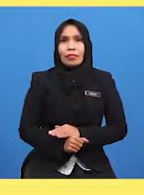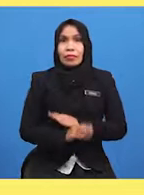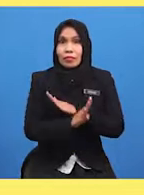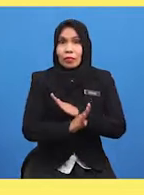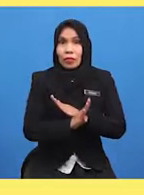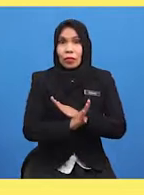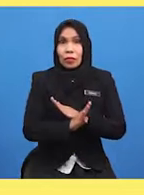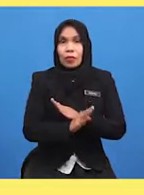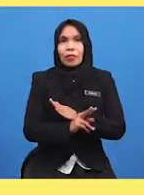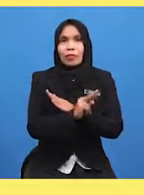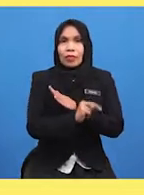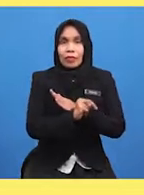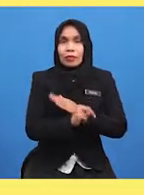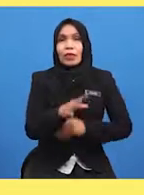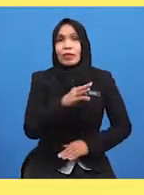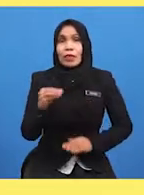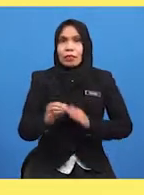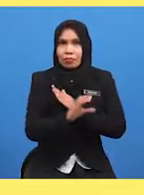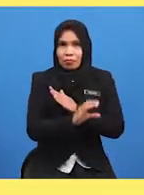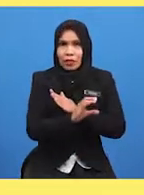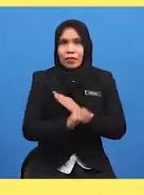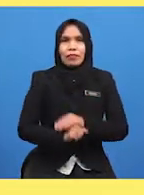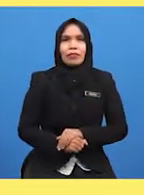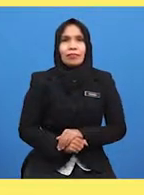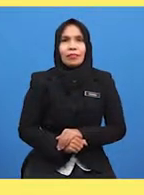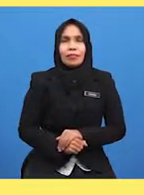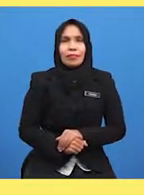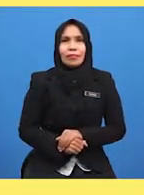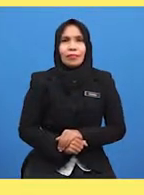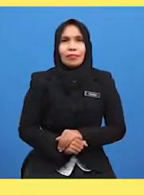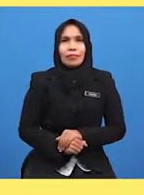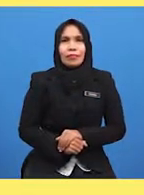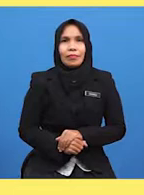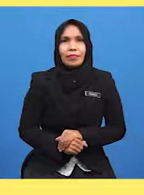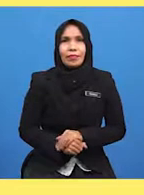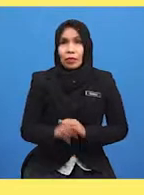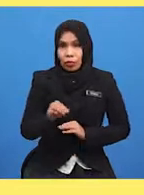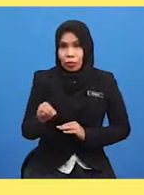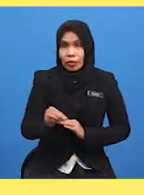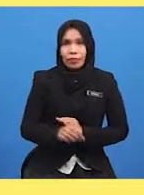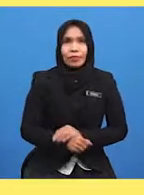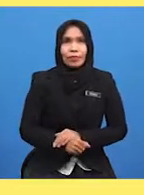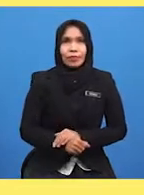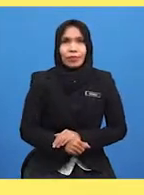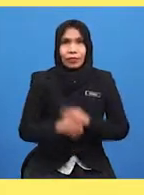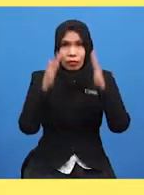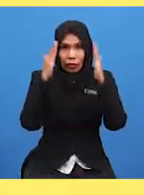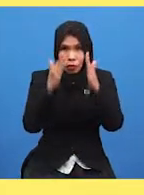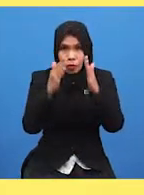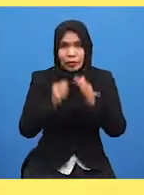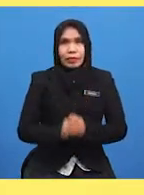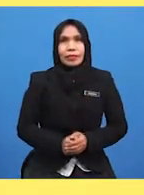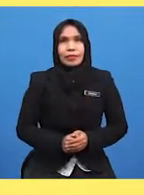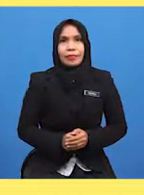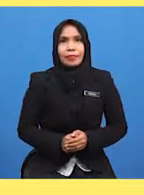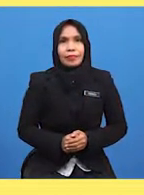teks sejarah pada halaman 64 dan membuat catatan masing-masing murid-murid fokus topik